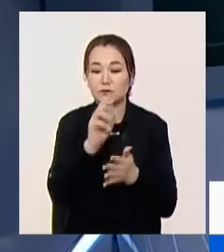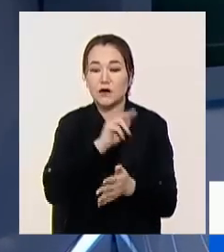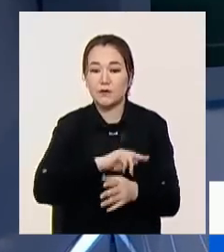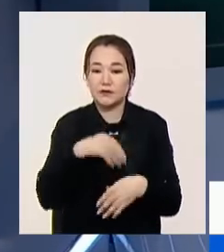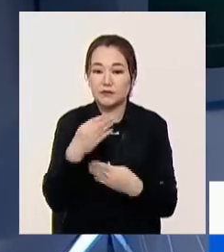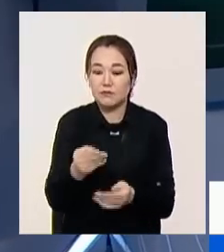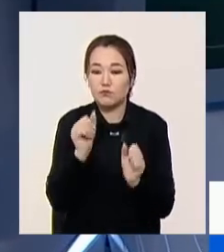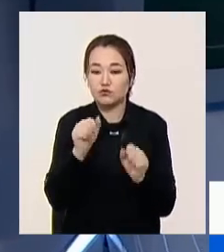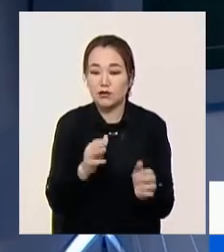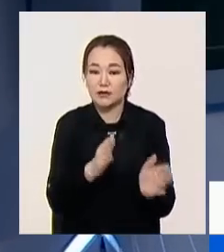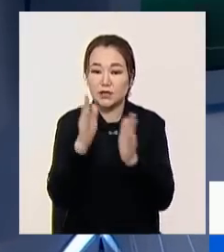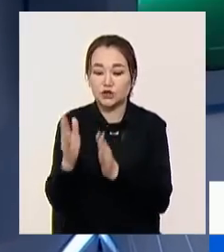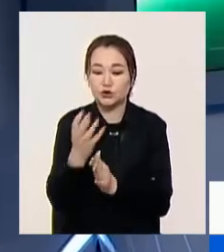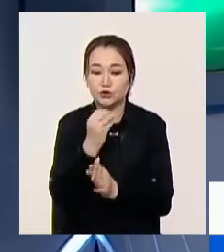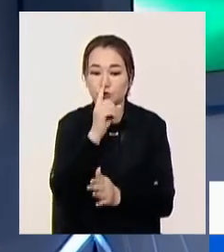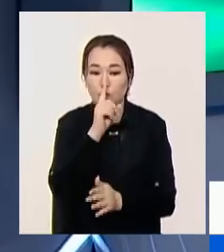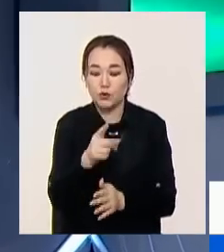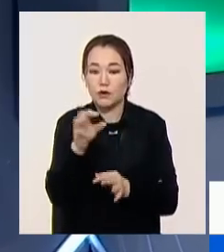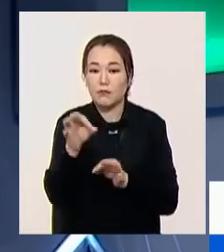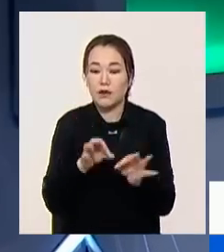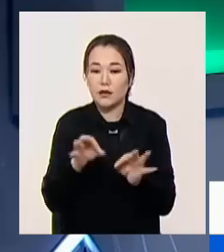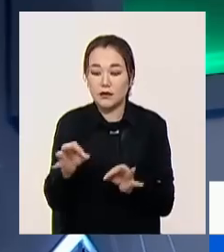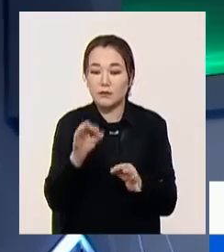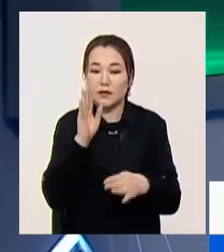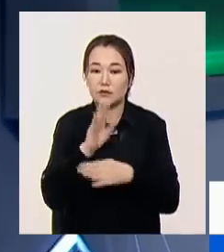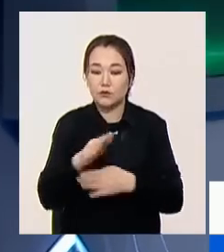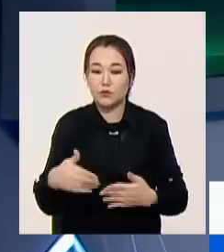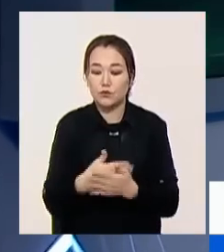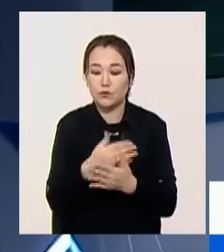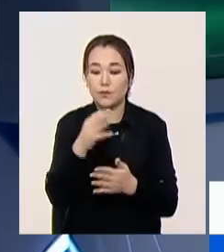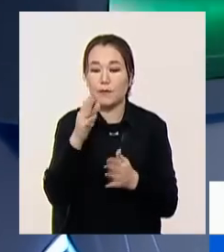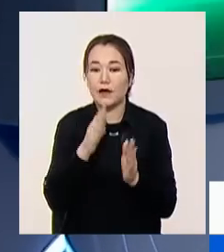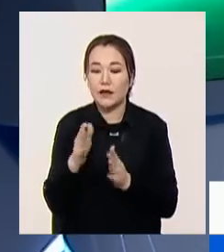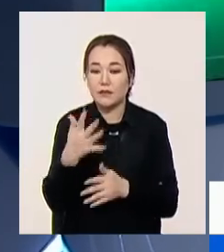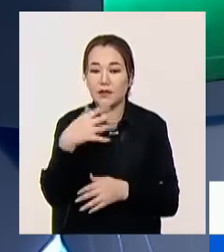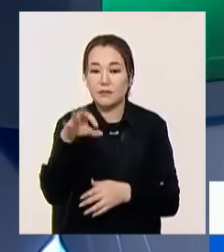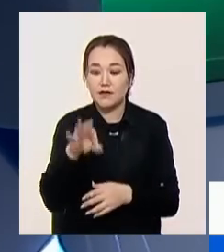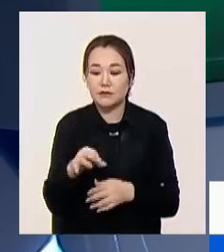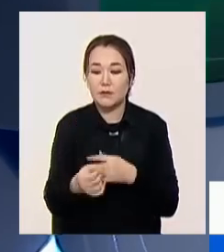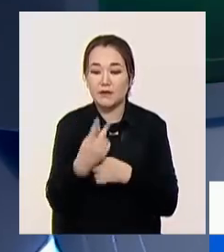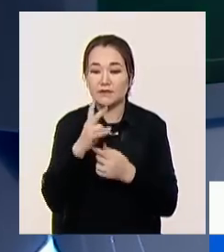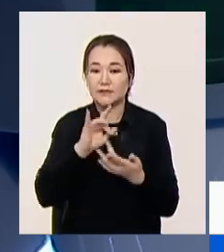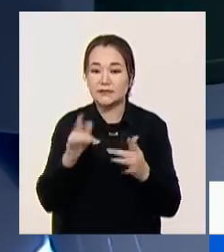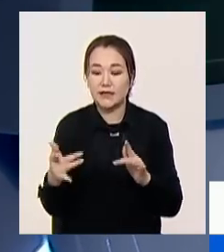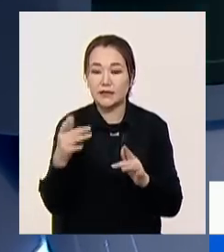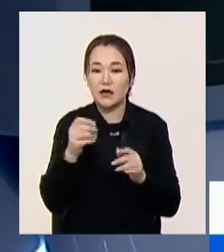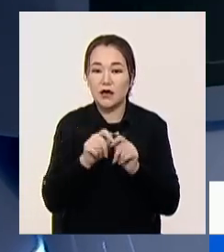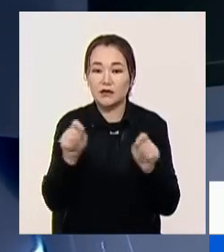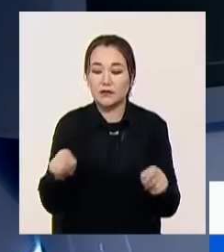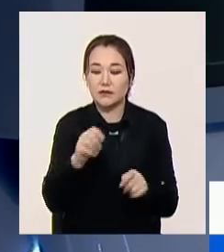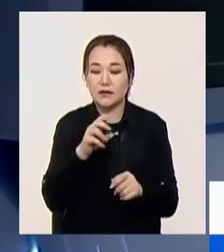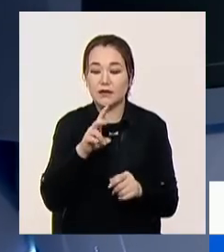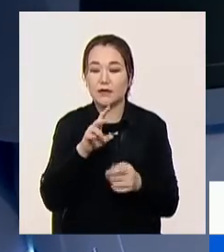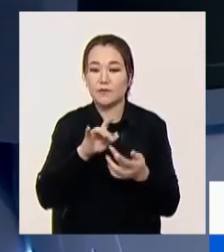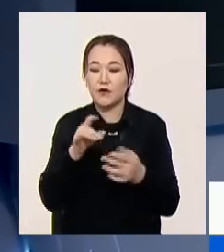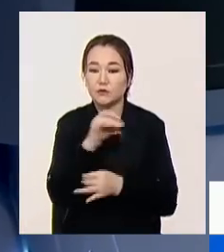работодателям могут отложить еще на год. Проект постановления о новом порядке 5% отчислений появился на сайте «Открытый НПА».